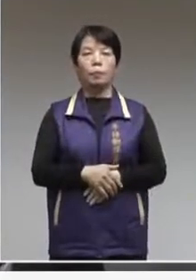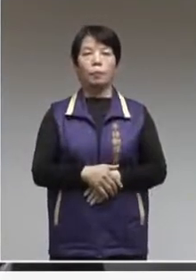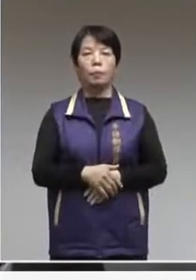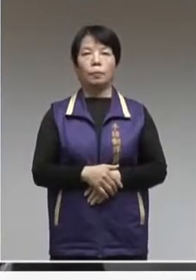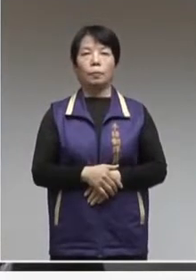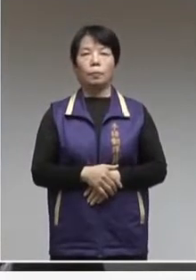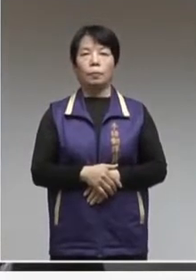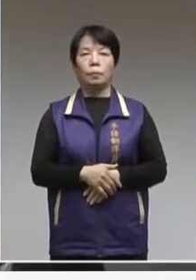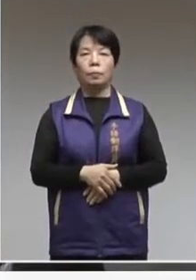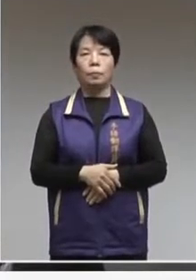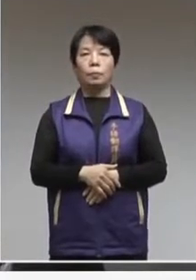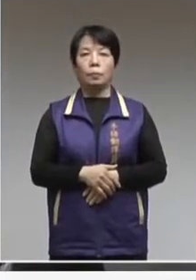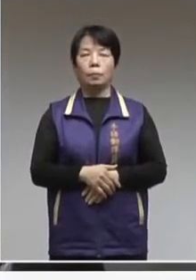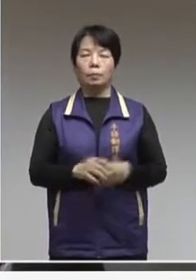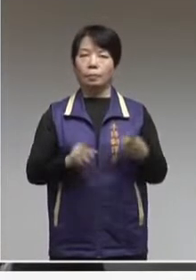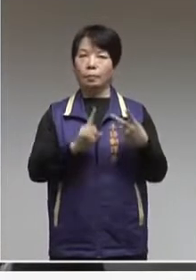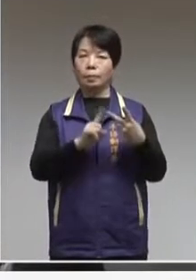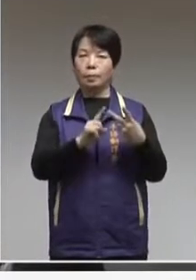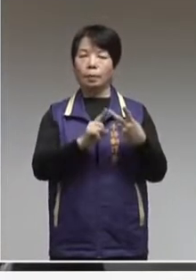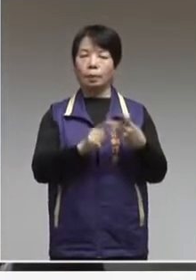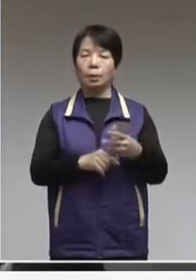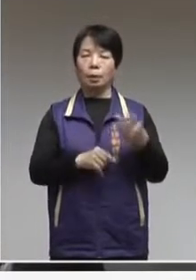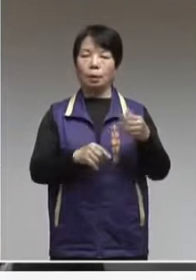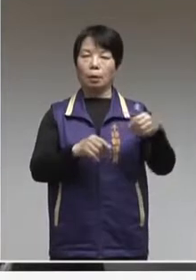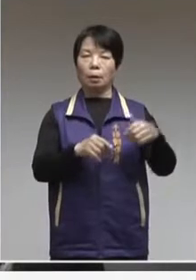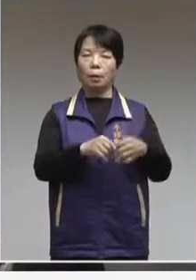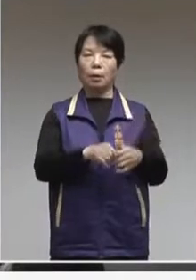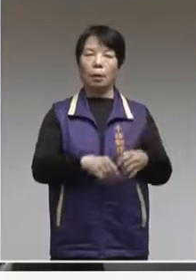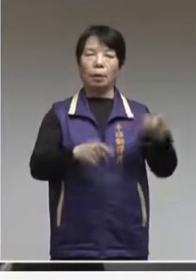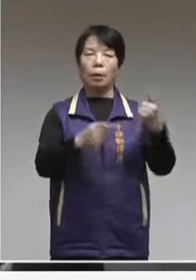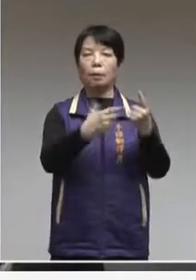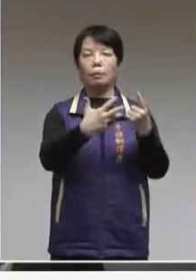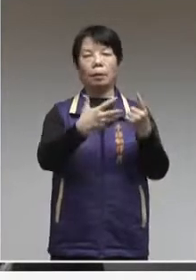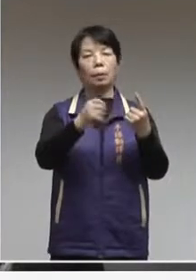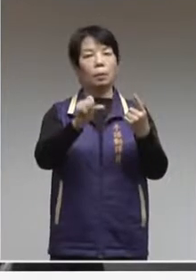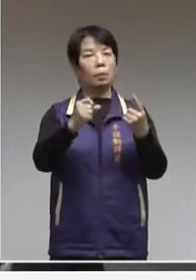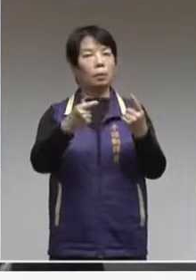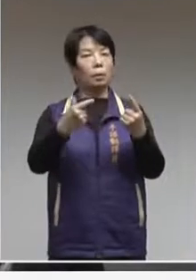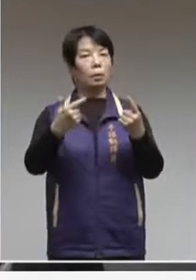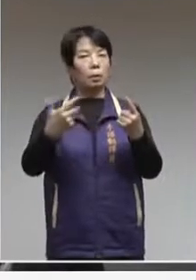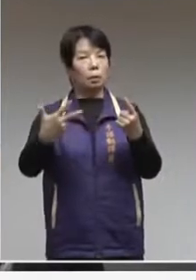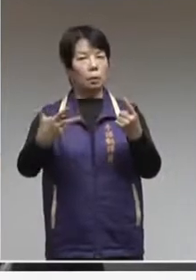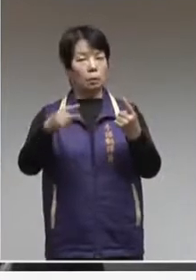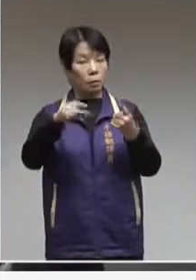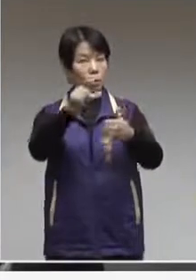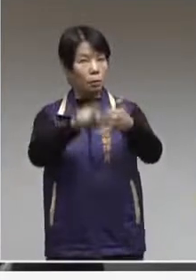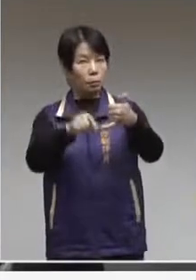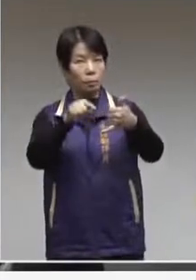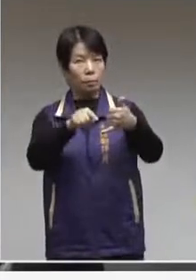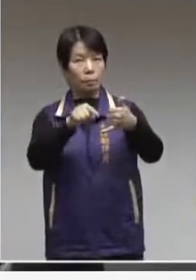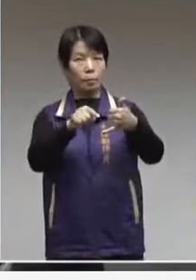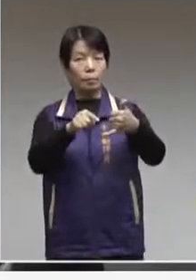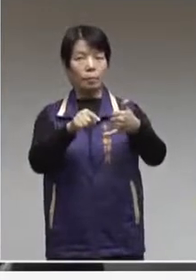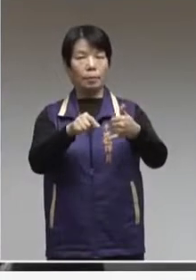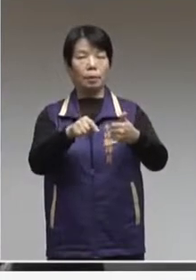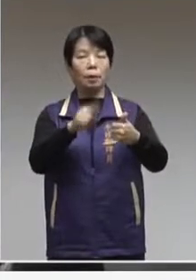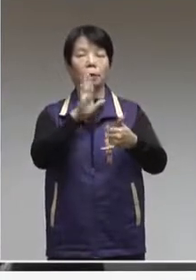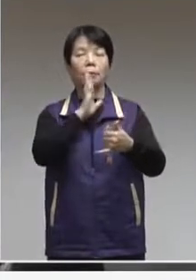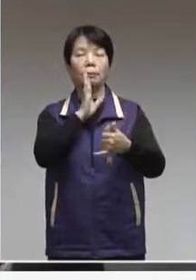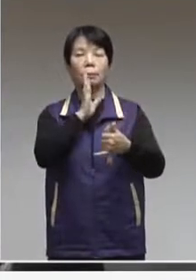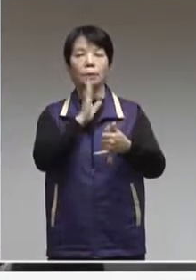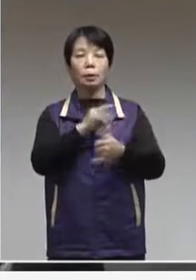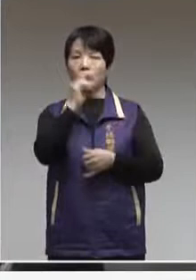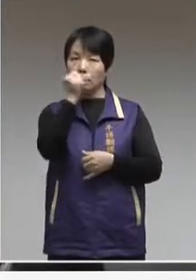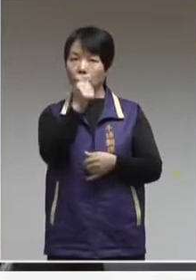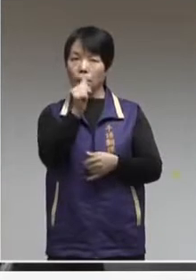认。第二个，再按18517这个个案，18517这个个案基本上它是属于比